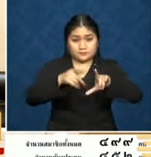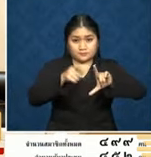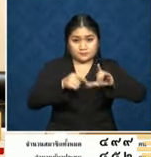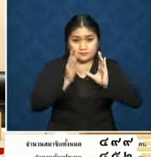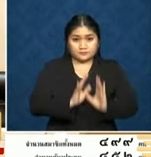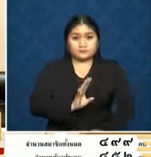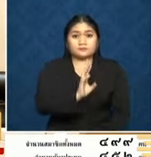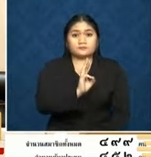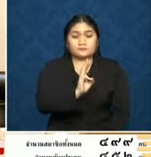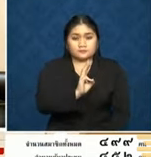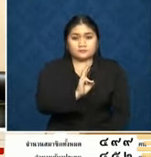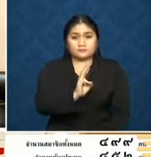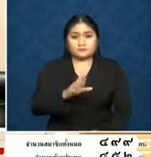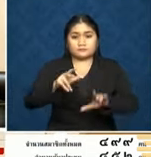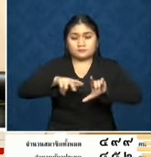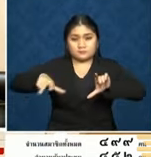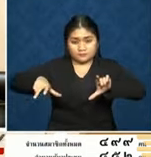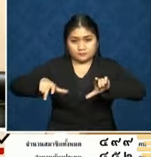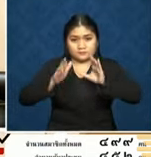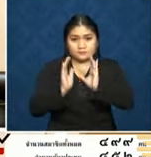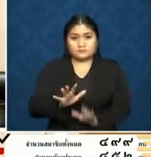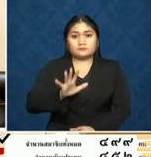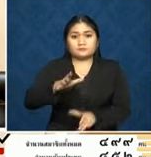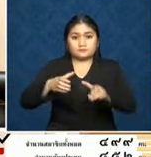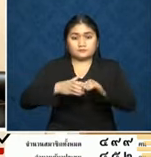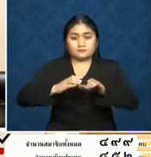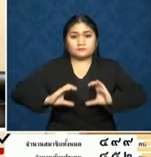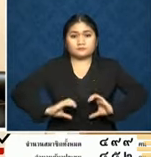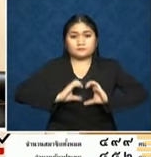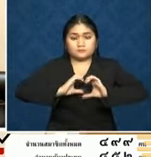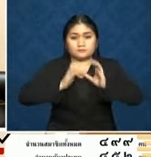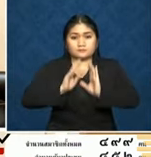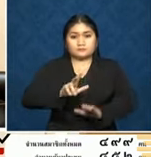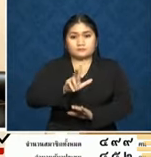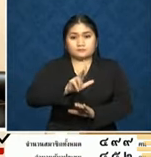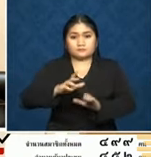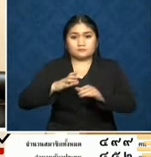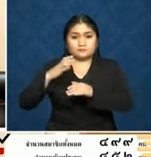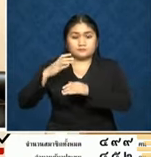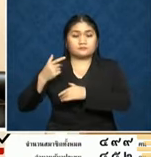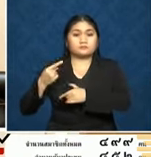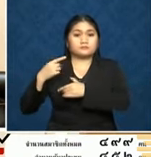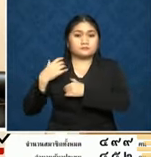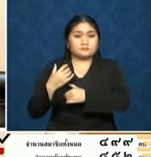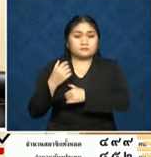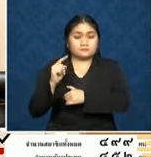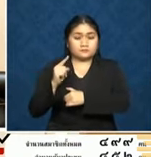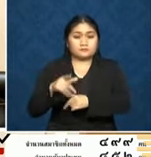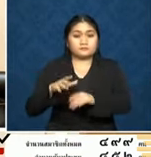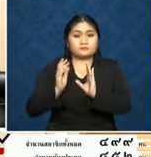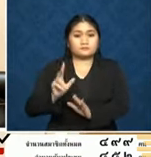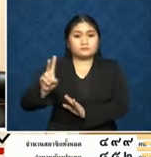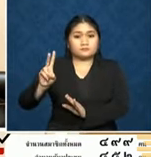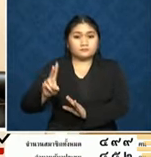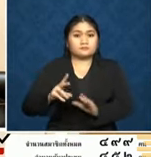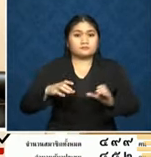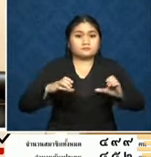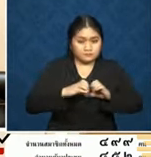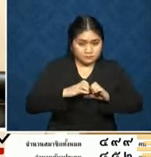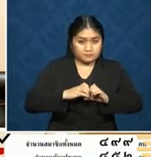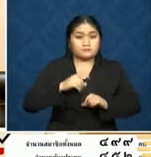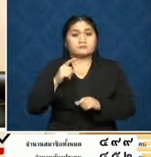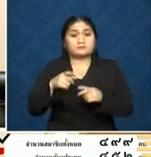ท่านนะครับพรรคเพื่อไทย5ท่านพรรคภูมิใจไทย3ท่านพรรคพลังประชารัฐ2ท่านพรรครวมไทยสร้างชาติ1